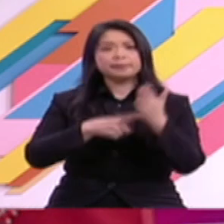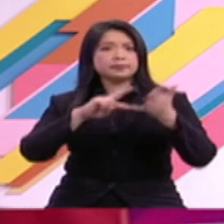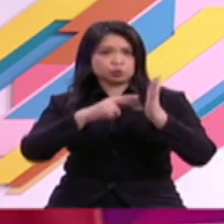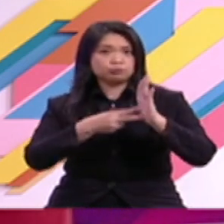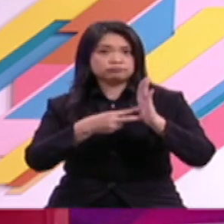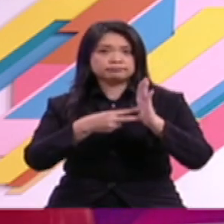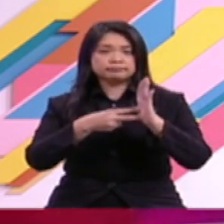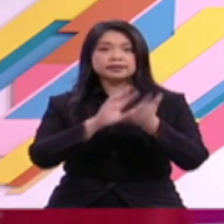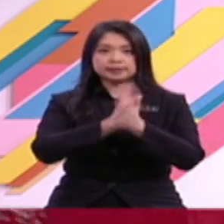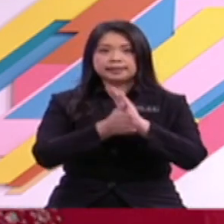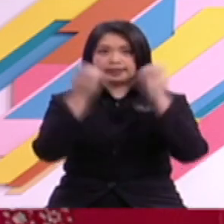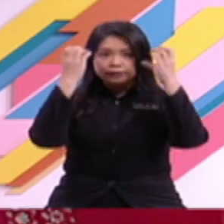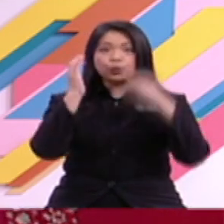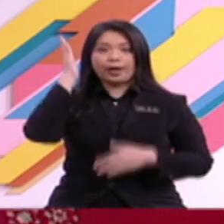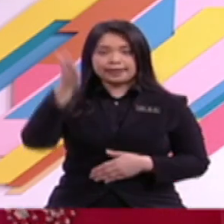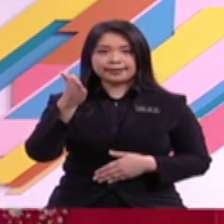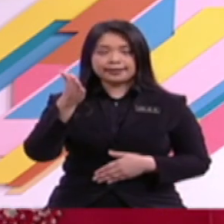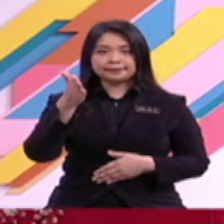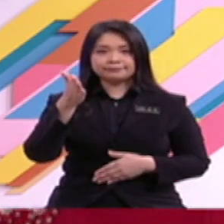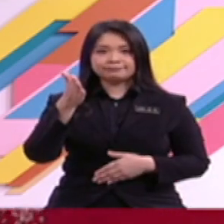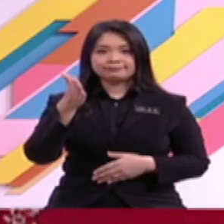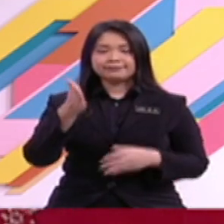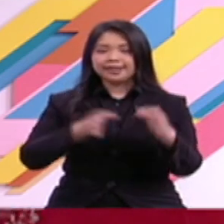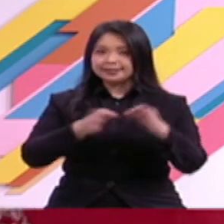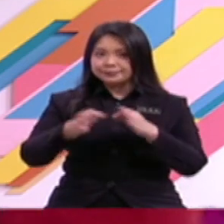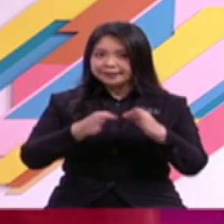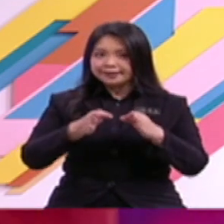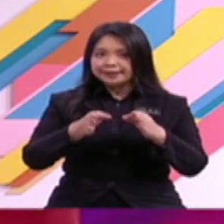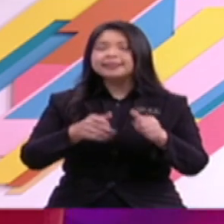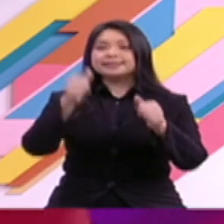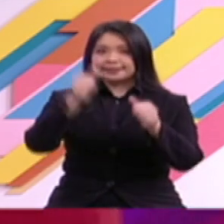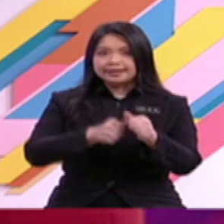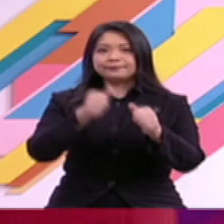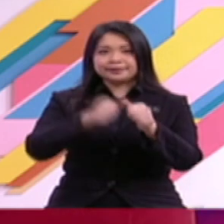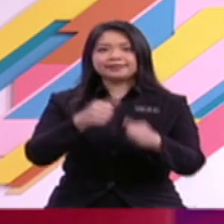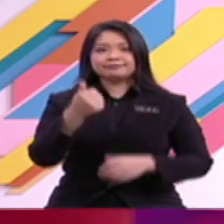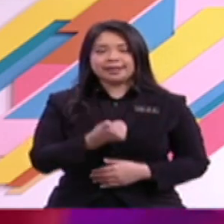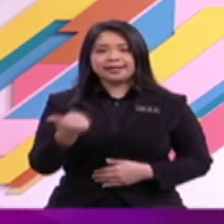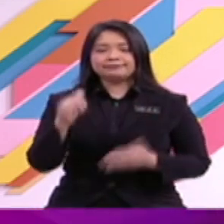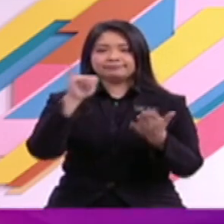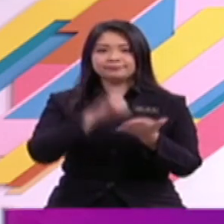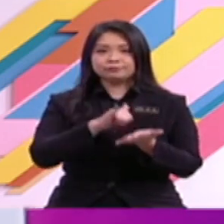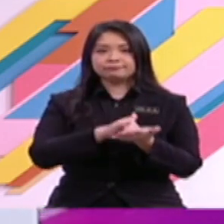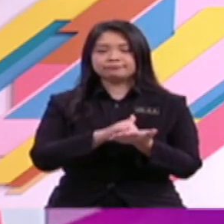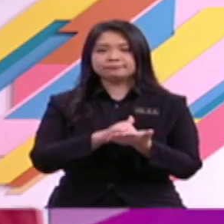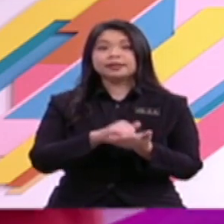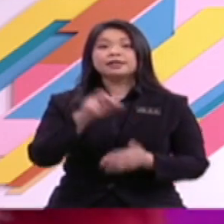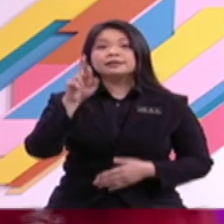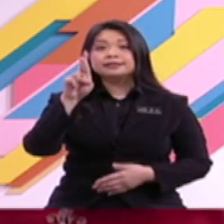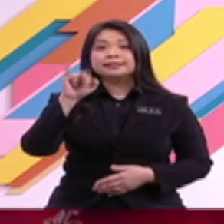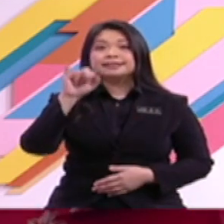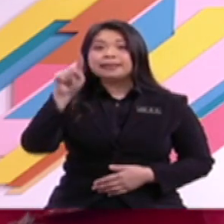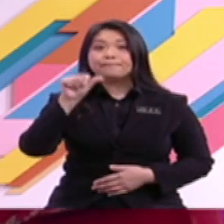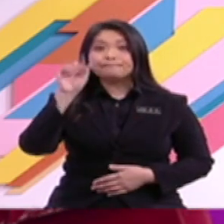kece gua kan akan Terangkan masih setiap ala ini yang kiri Zami sebanyak